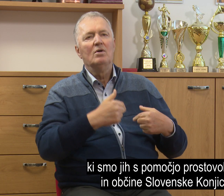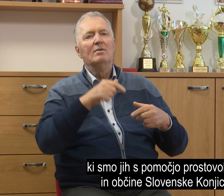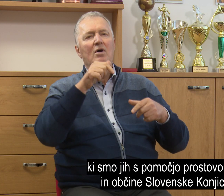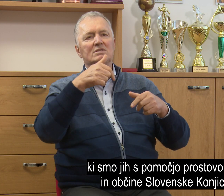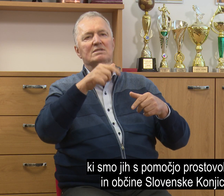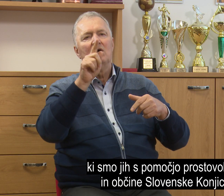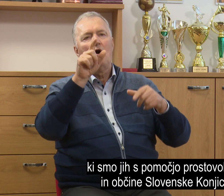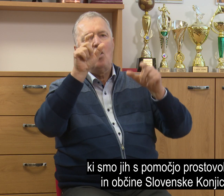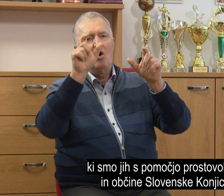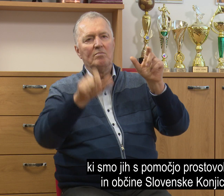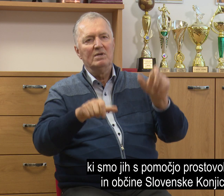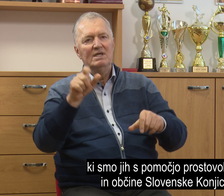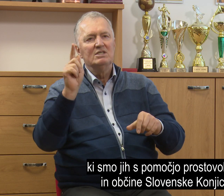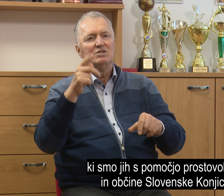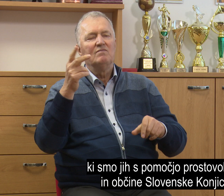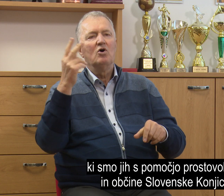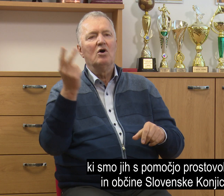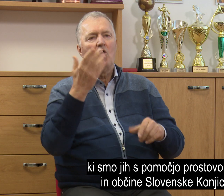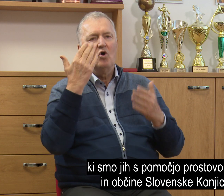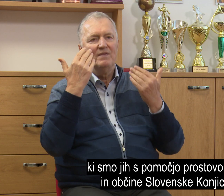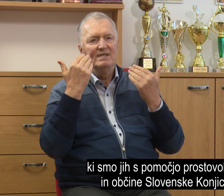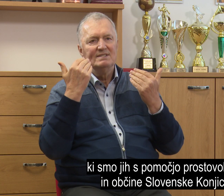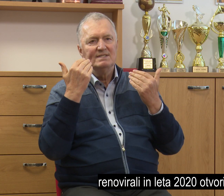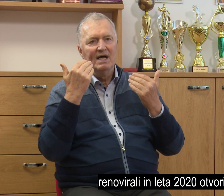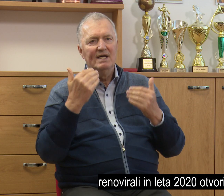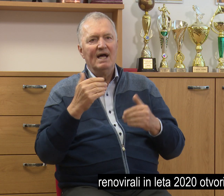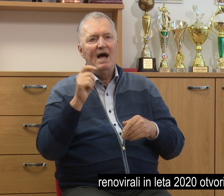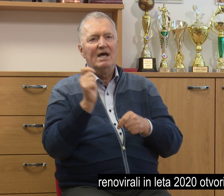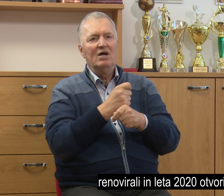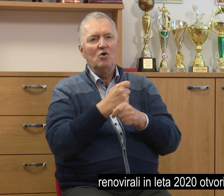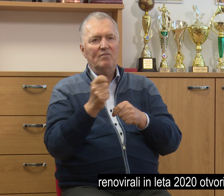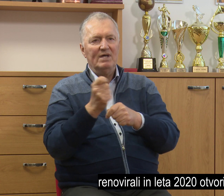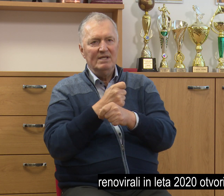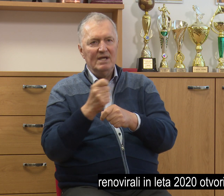občine Slovenske Konjice renovirali